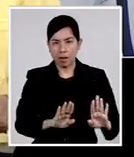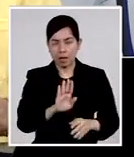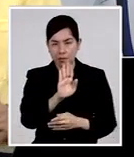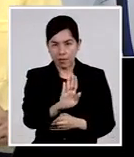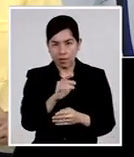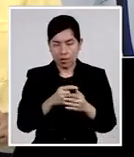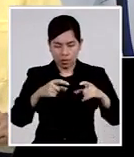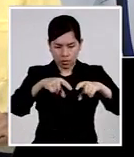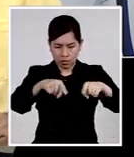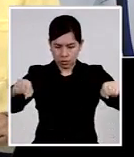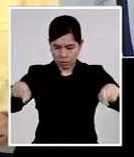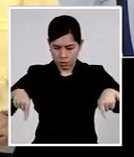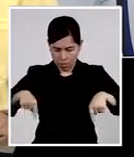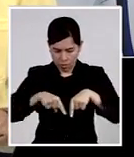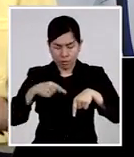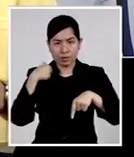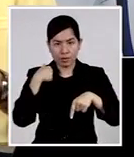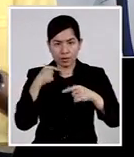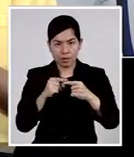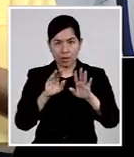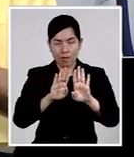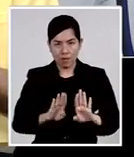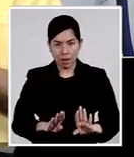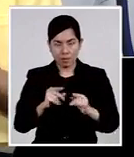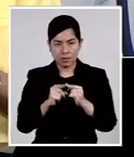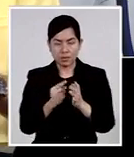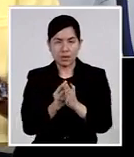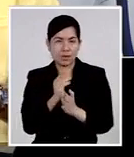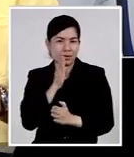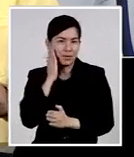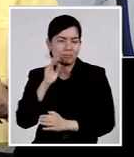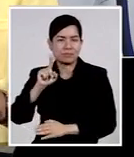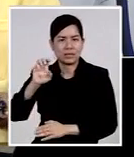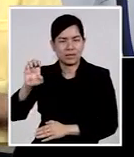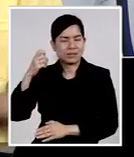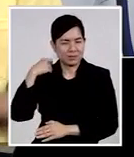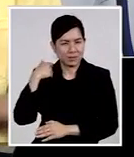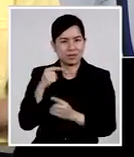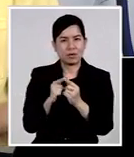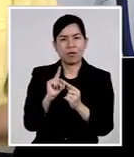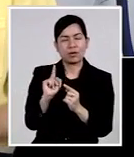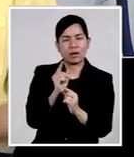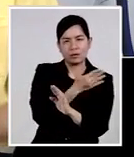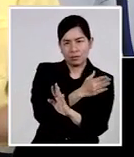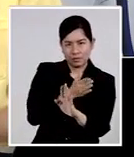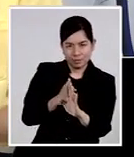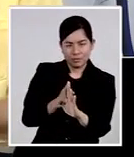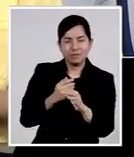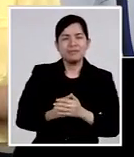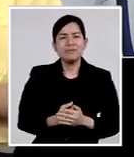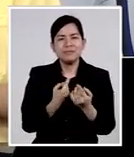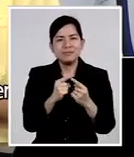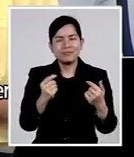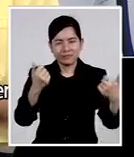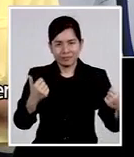รลมอเตอร์นะครับซึ่งเป็นสัญญาณดิจิตอลนะครับจัดการมาก่อนหน้านี้แล้วนะครับแต่ครั้งนี้นะ